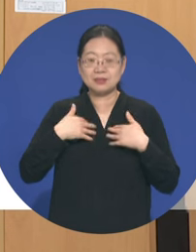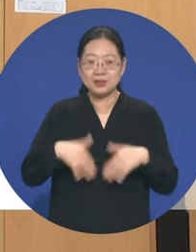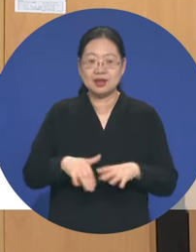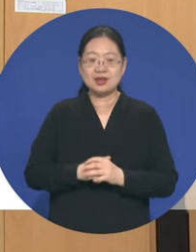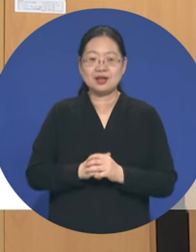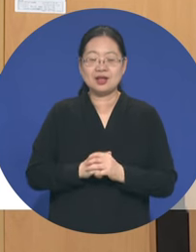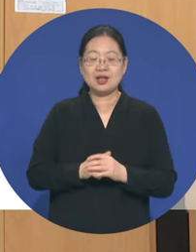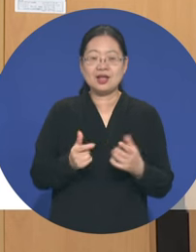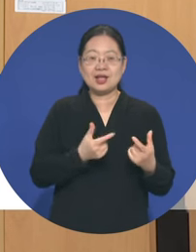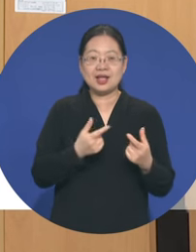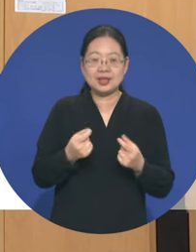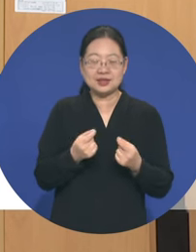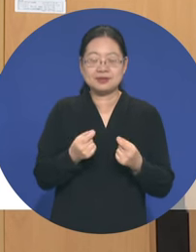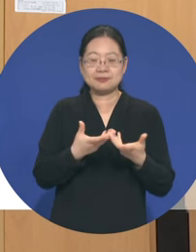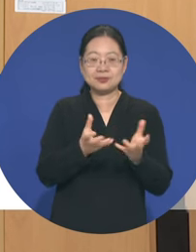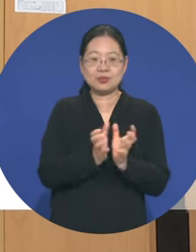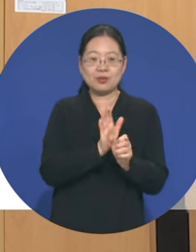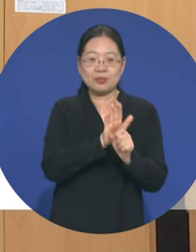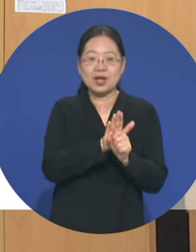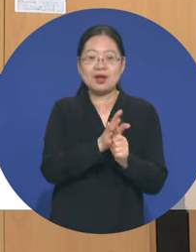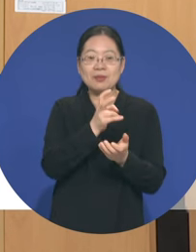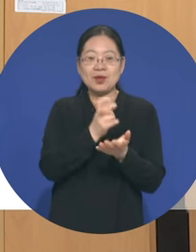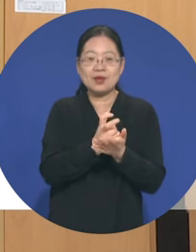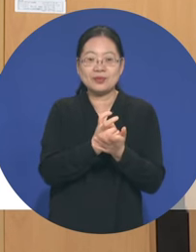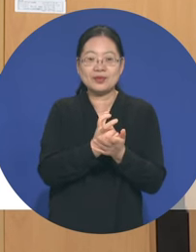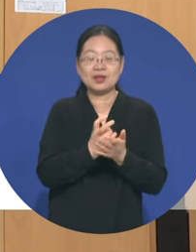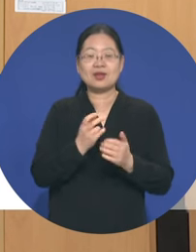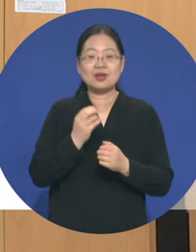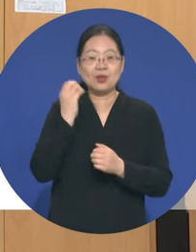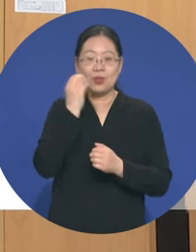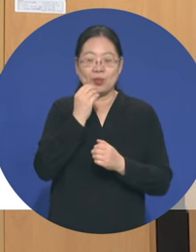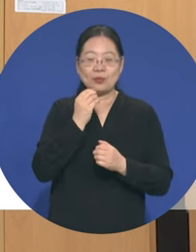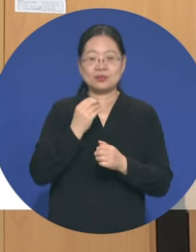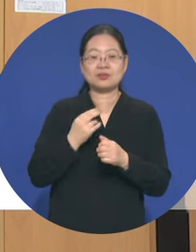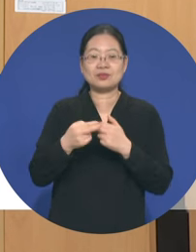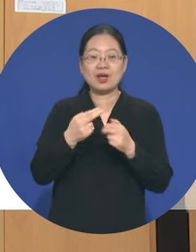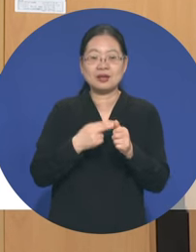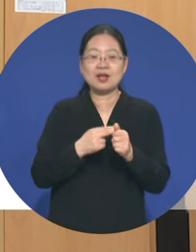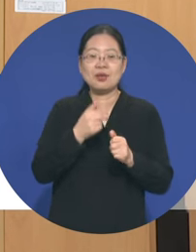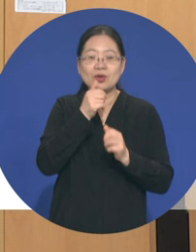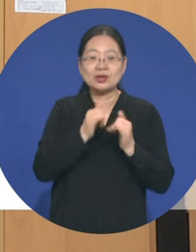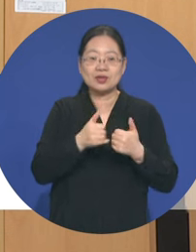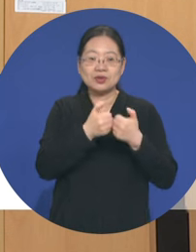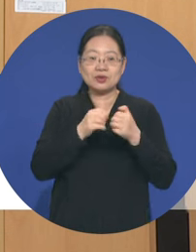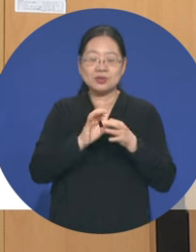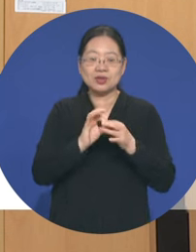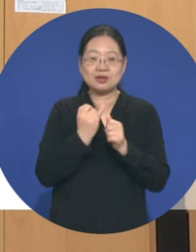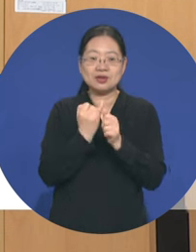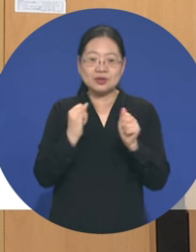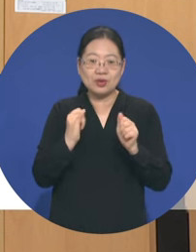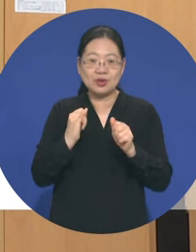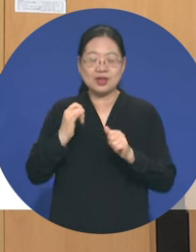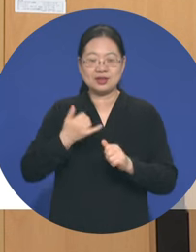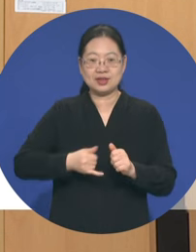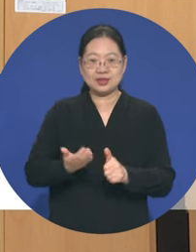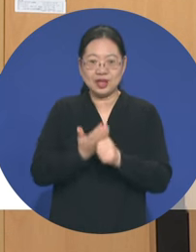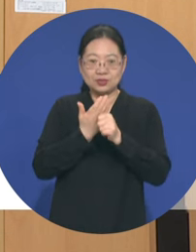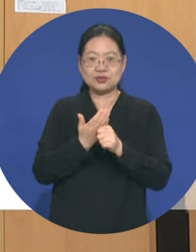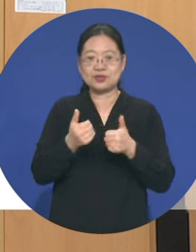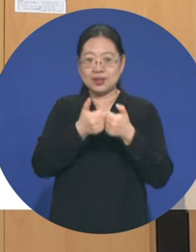저희 공동대응팀의 법률홈닥터, 변호사 상담을 통해서 이혼 및 양육권 상담을